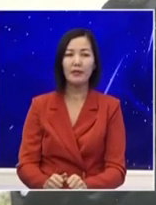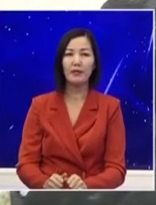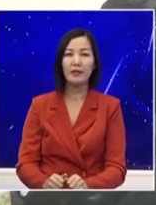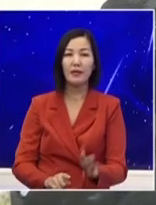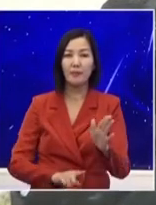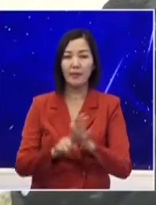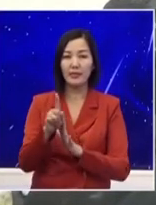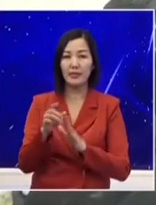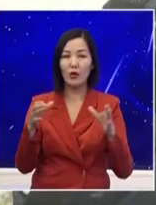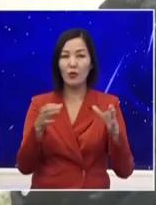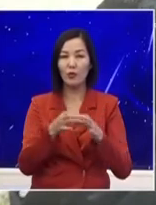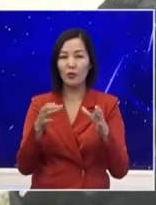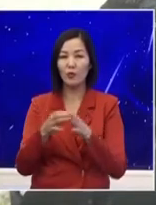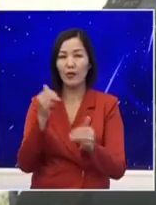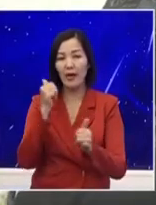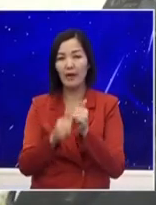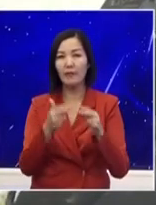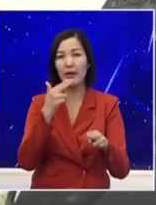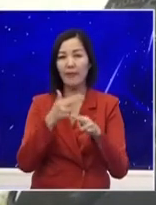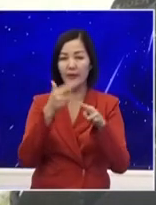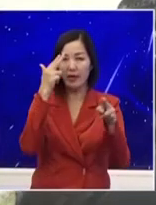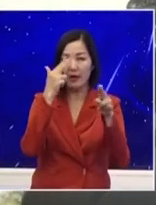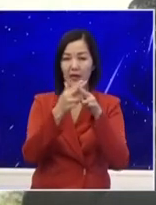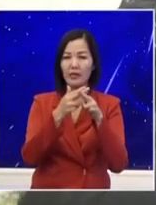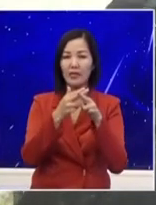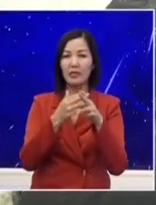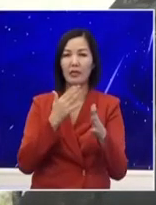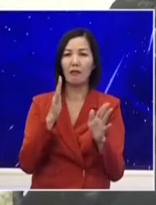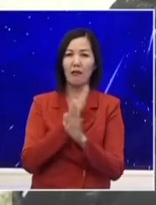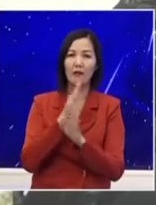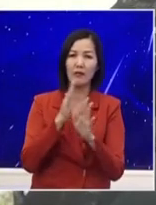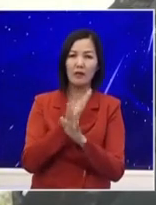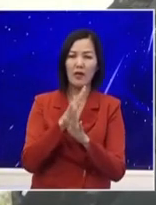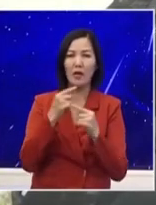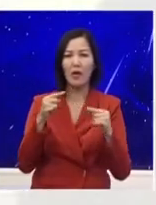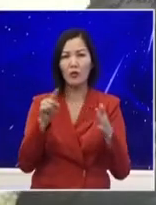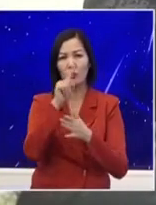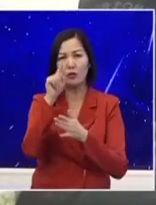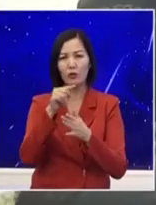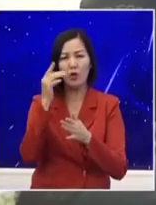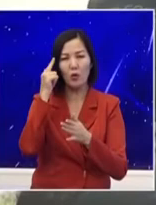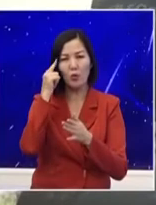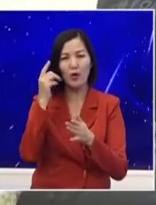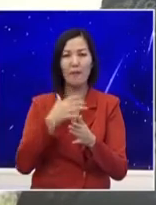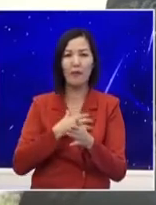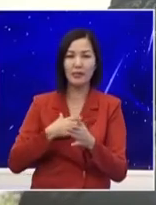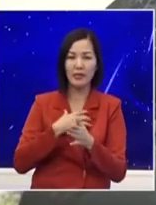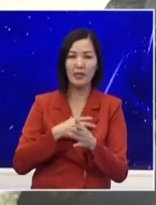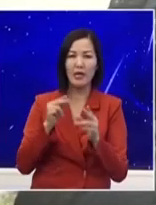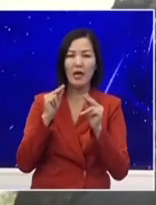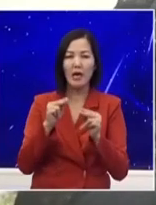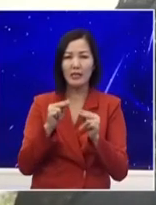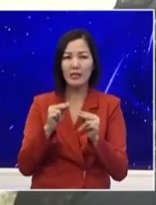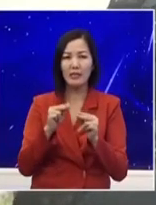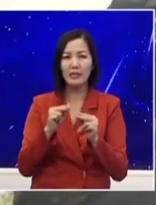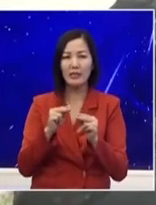Алғашында ұйымдағы әрбір әпке қарындасымның, әрбір бауырымның тағдырына қарап, түрлі сұрақтар мазалай бастады. Оларға қатысты әділсіздік мазалай бастады.